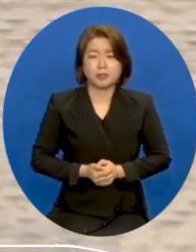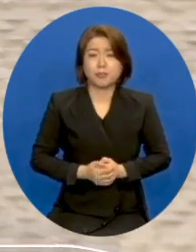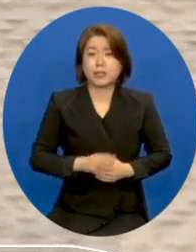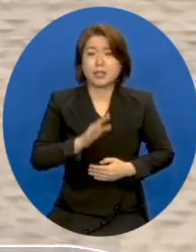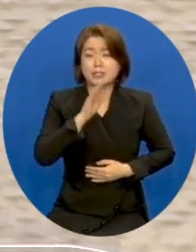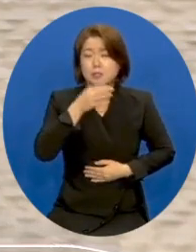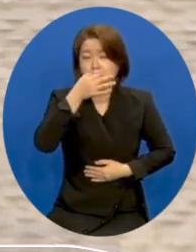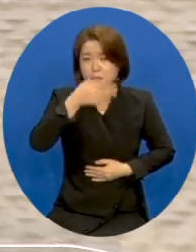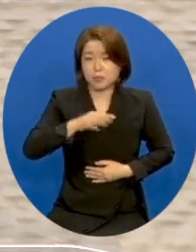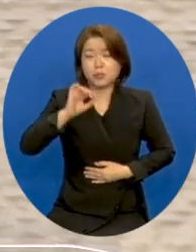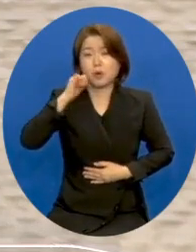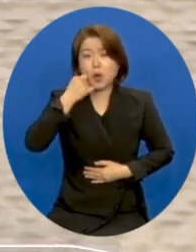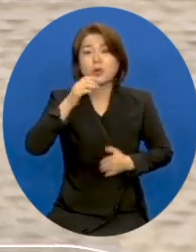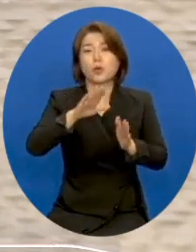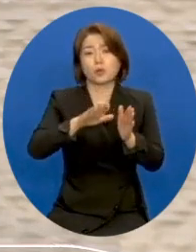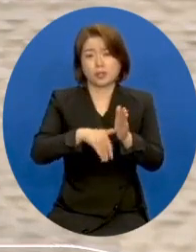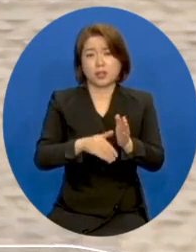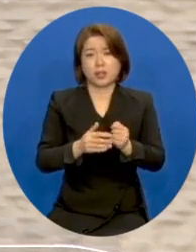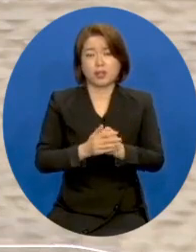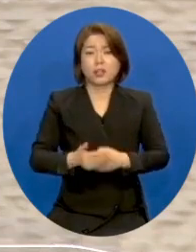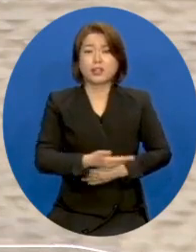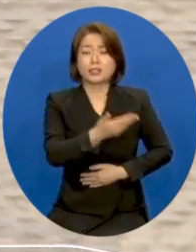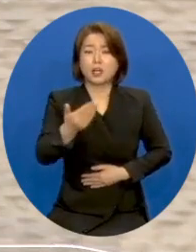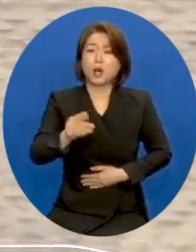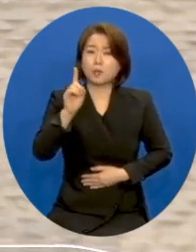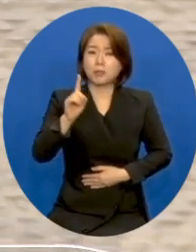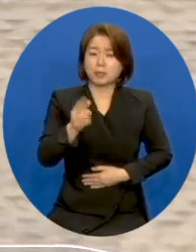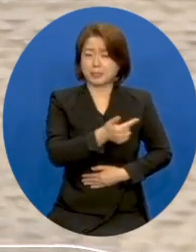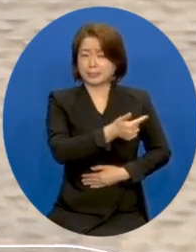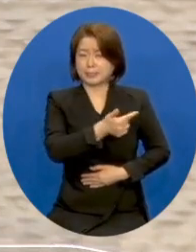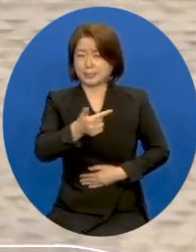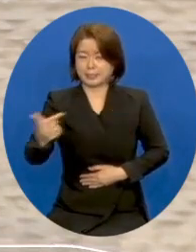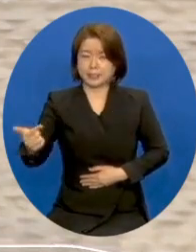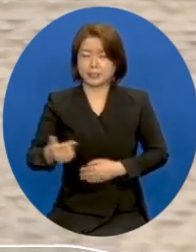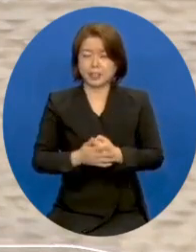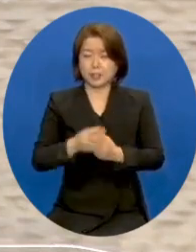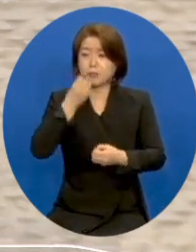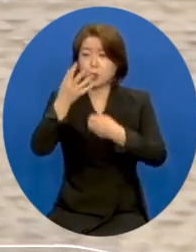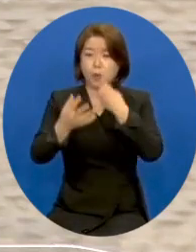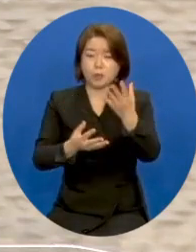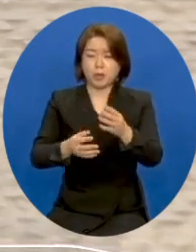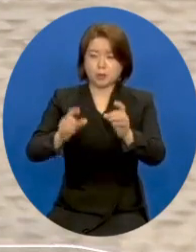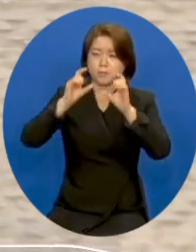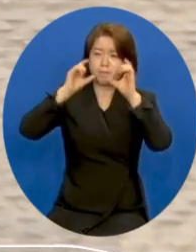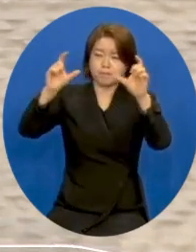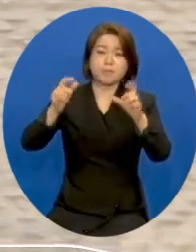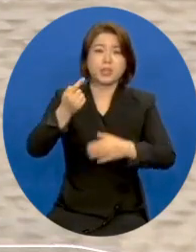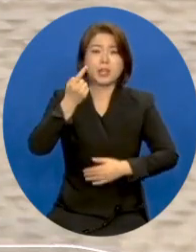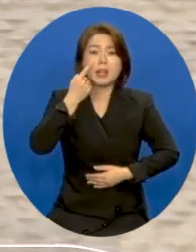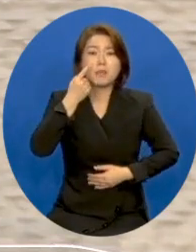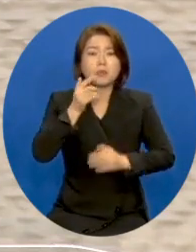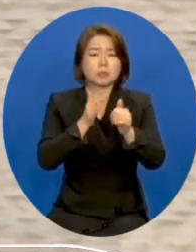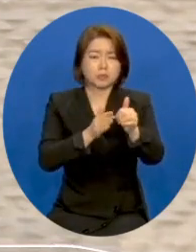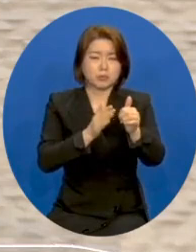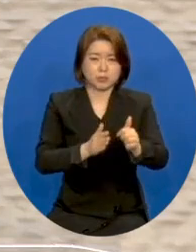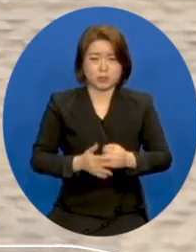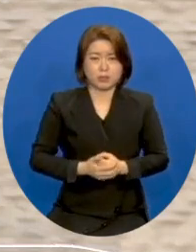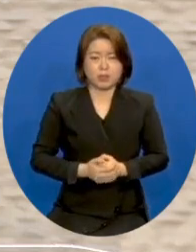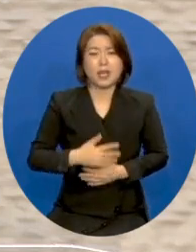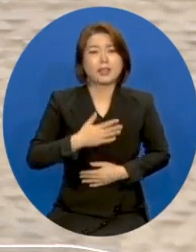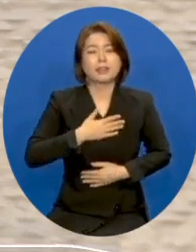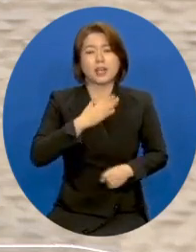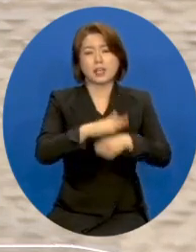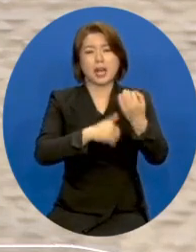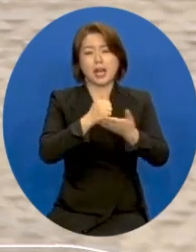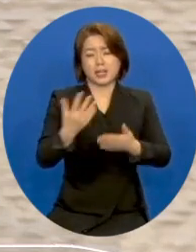정말 힘들고 어려울 때 여러분 한번 크게 고백하고 선포하십시오. 나는